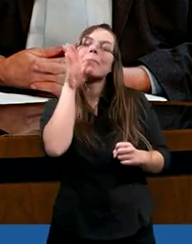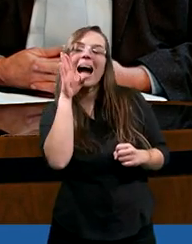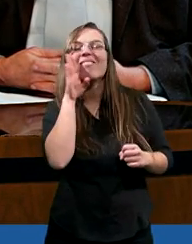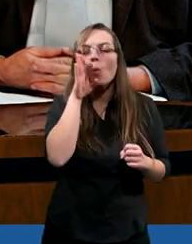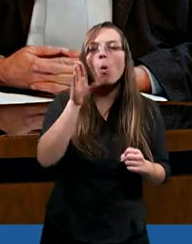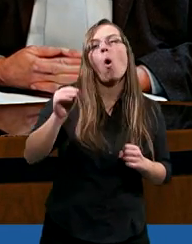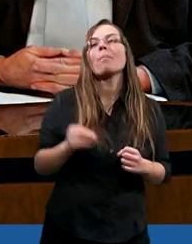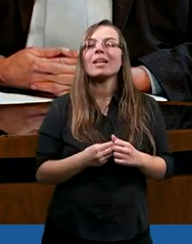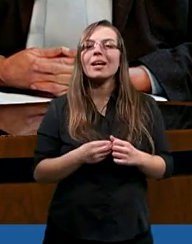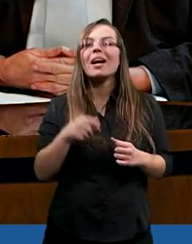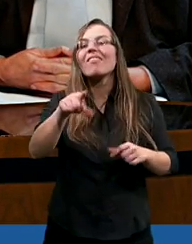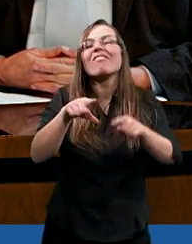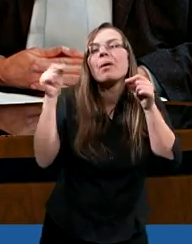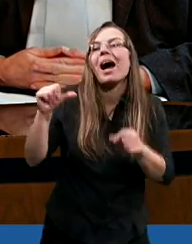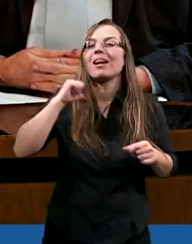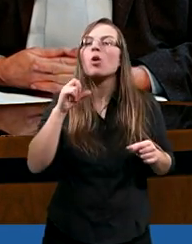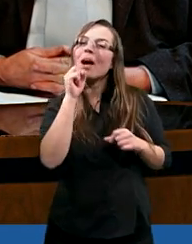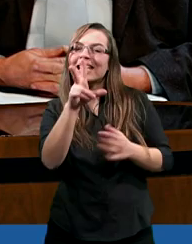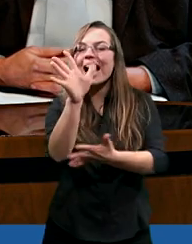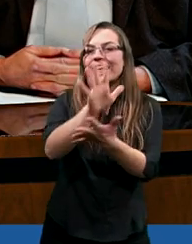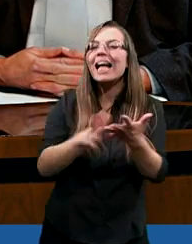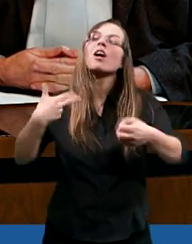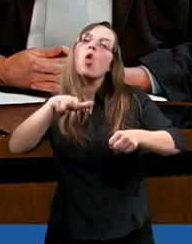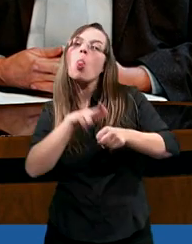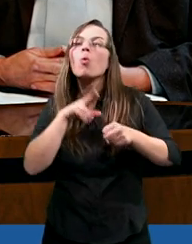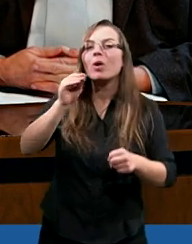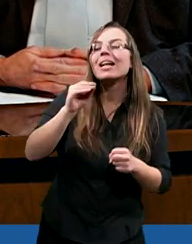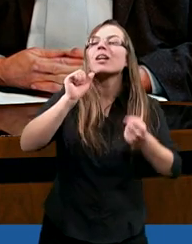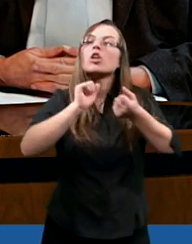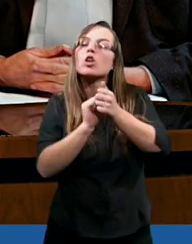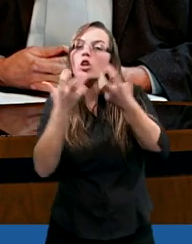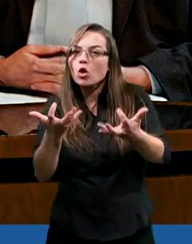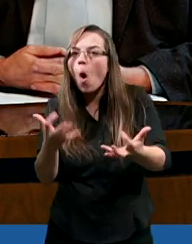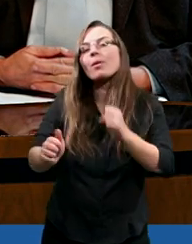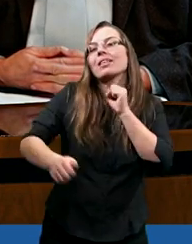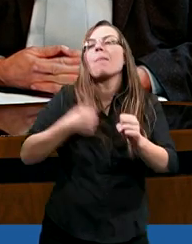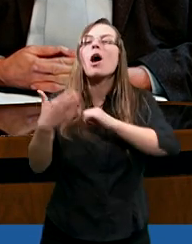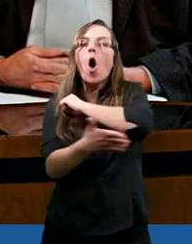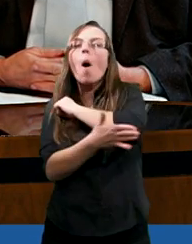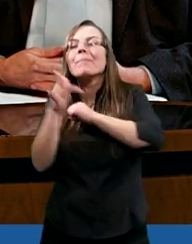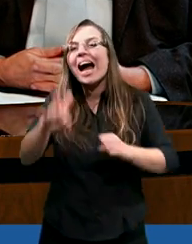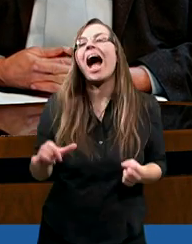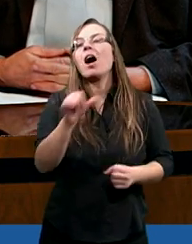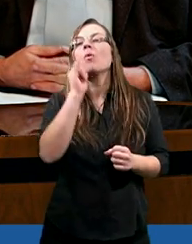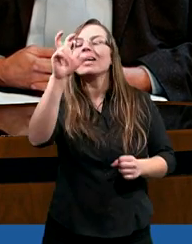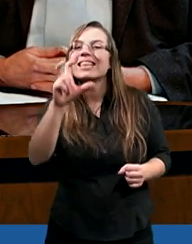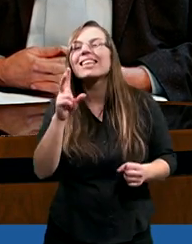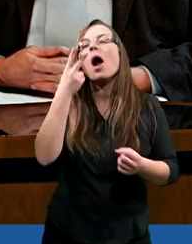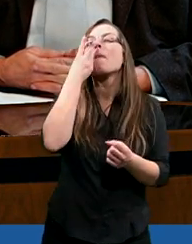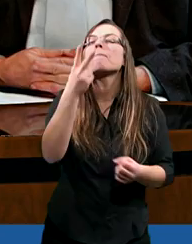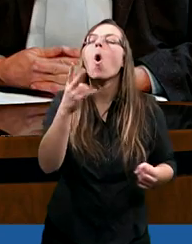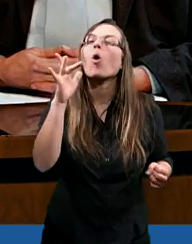prawdopodobnie wybrali sobie takie teksty, które chcą, żeby popierały ich